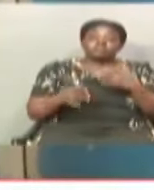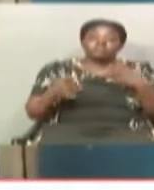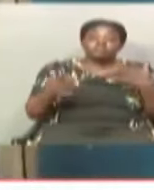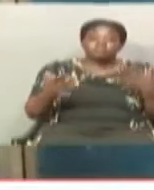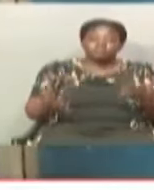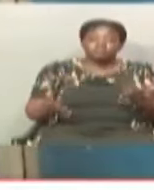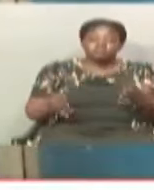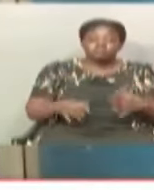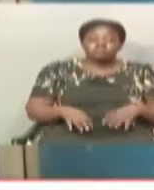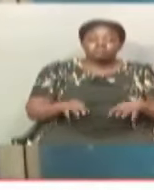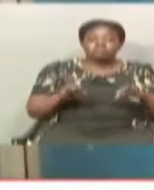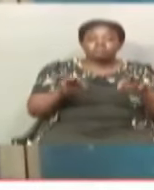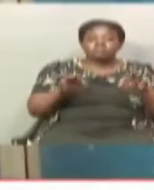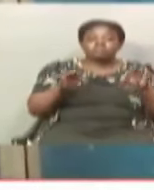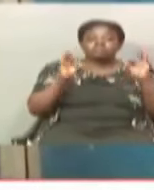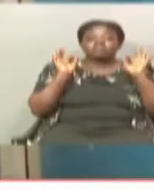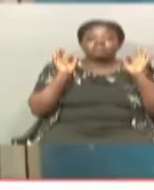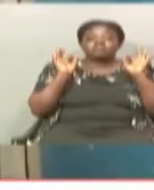wanfungulira